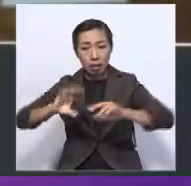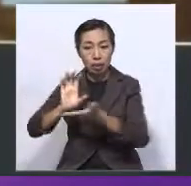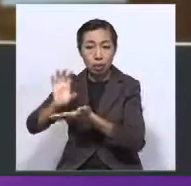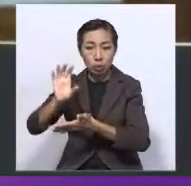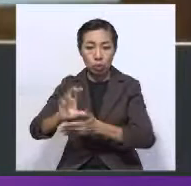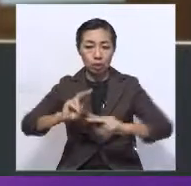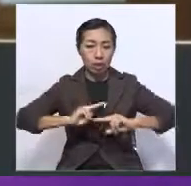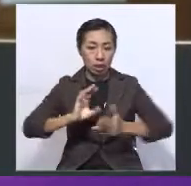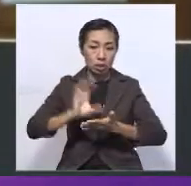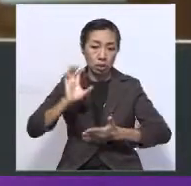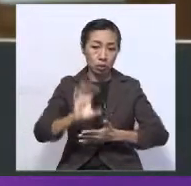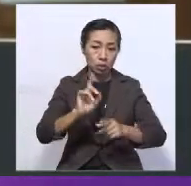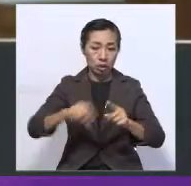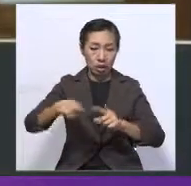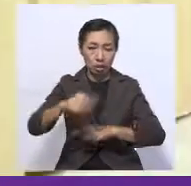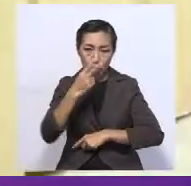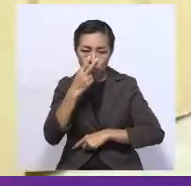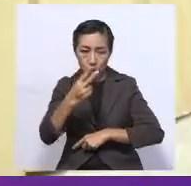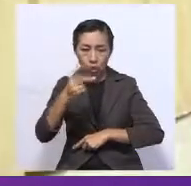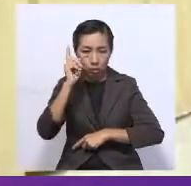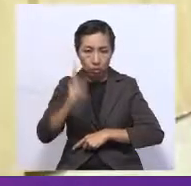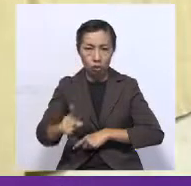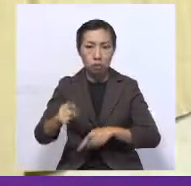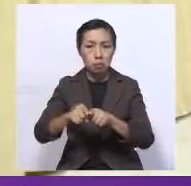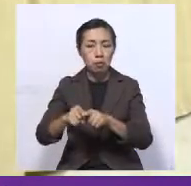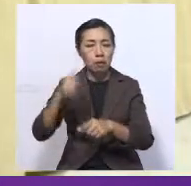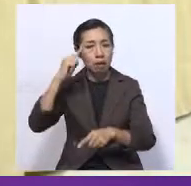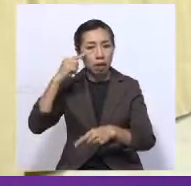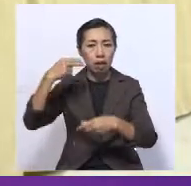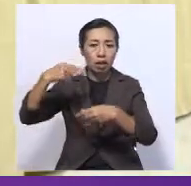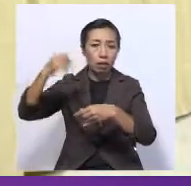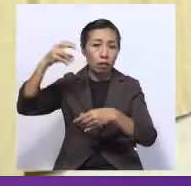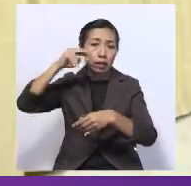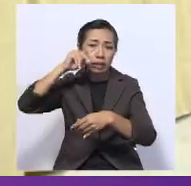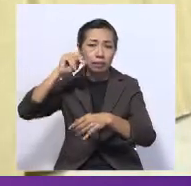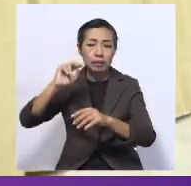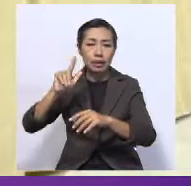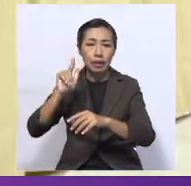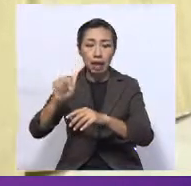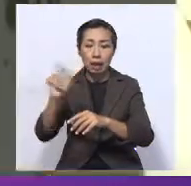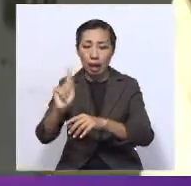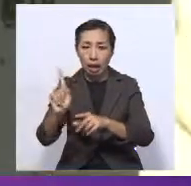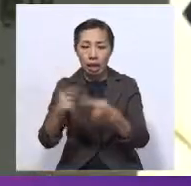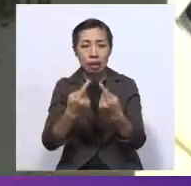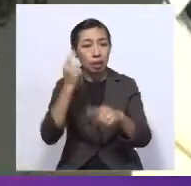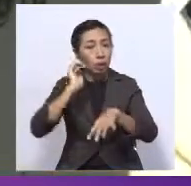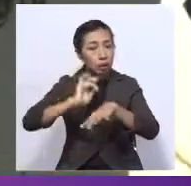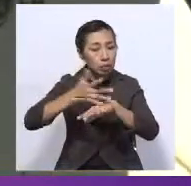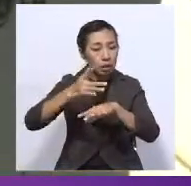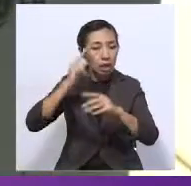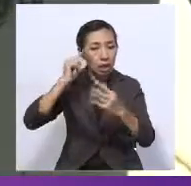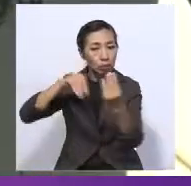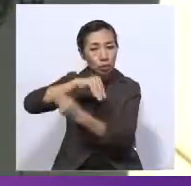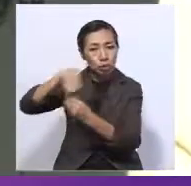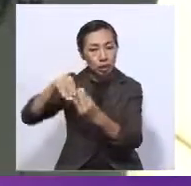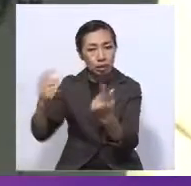นก็จะต้องกำหนดกรอบให้ชัดเจนถึงพลังงานหลักเพื่อให้เกิดความมั่นคงมีพลังงานหมุนเวียนที่จะนำมาใช้คู่กับพลังง